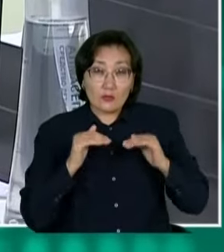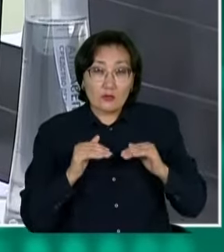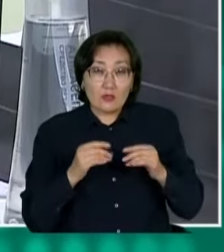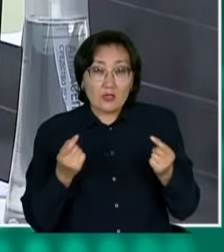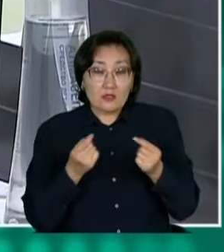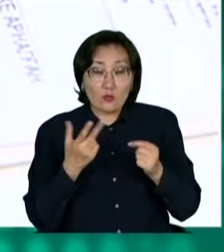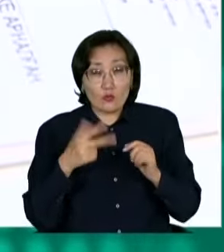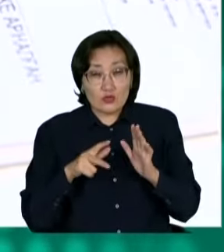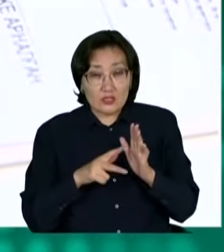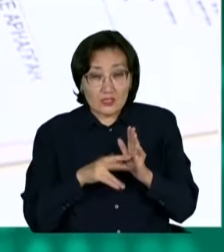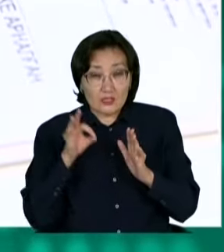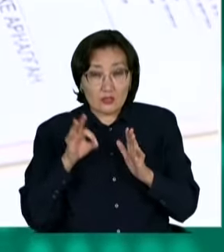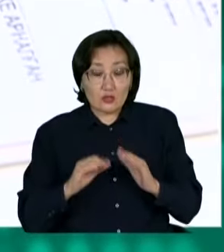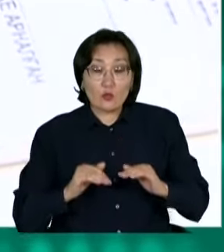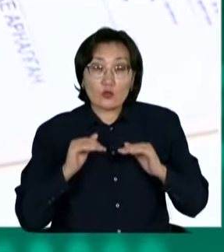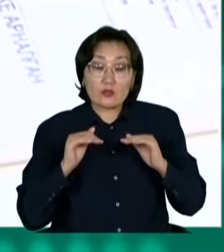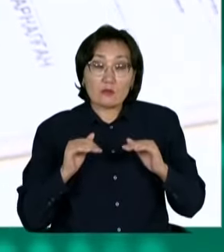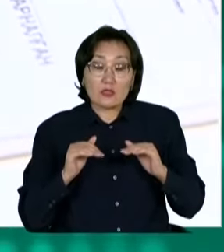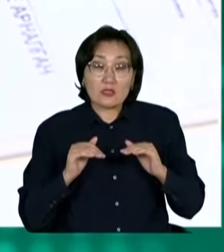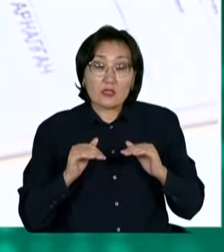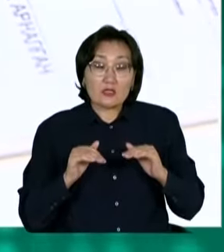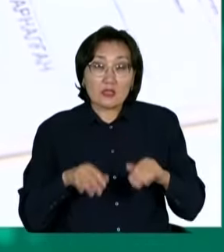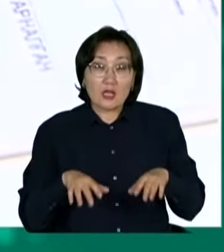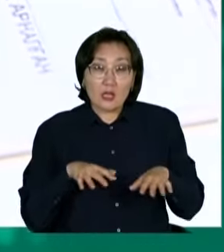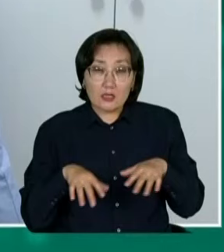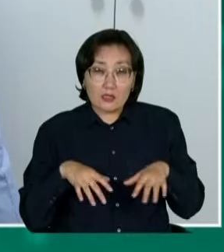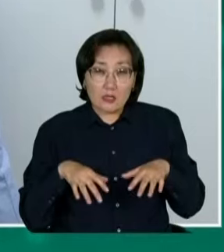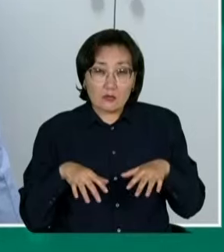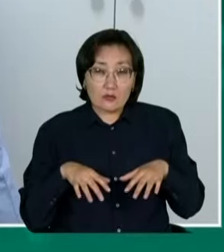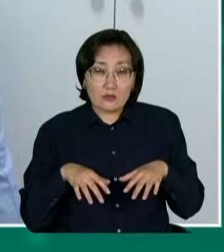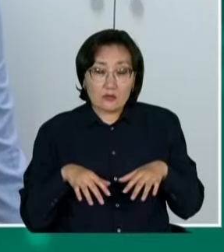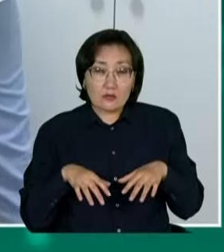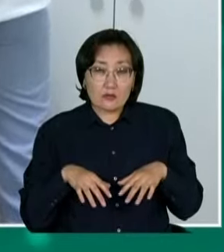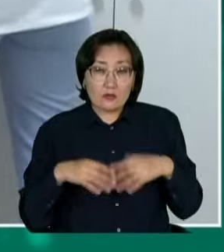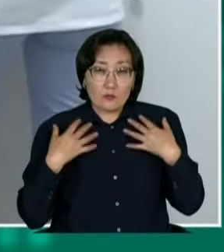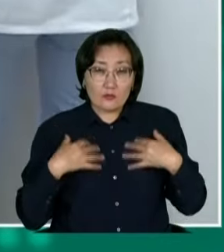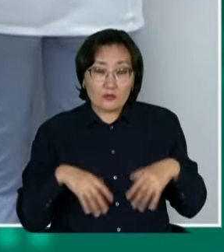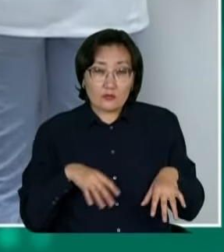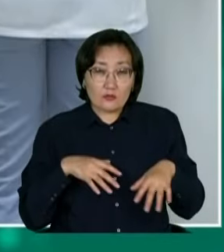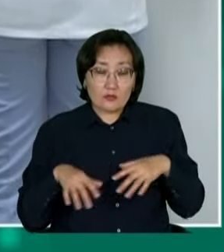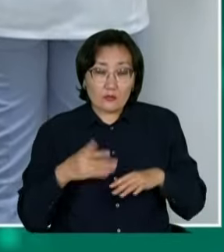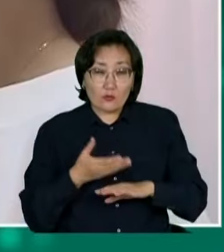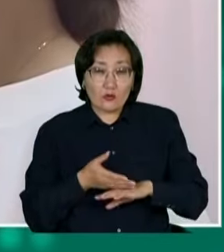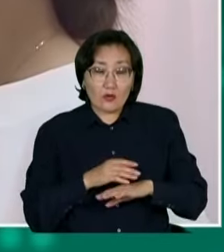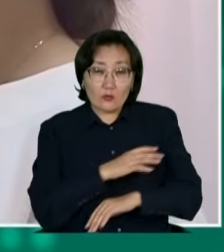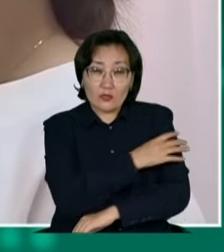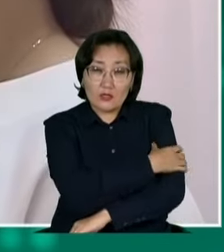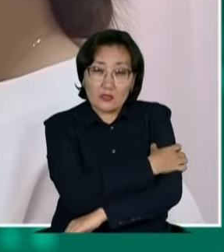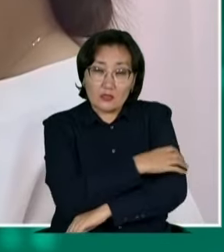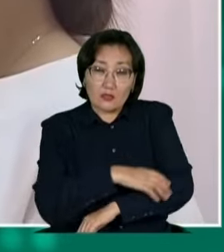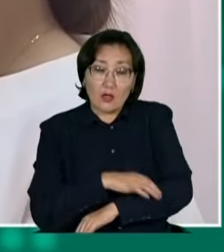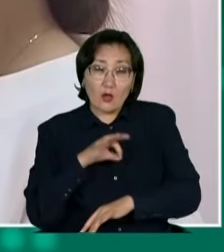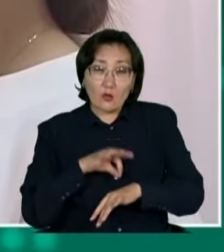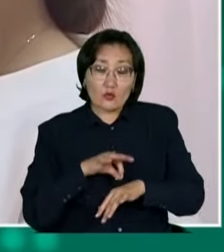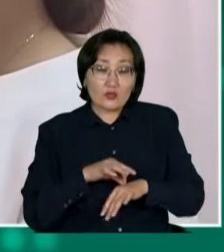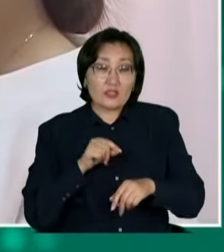көтерілмейді, 38 градусқа дейін көтерілді, дененің қалтырауы, жалпы енжарлық, ауырсыну, бұлшықеттердің ауырсыну, сезінеді